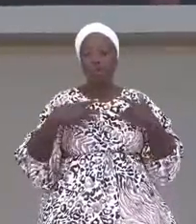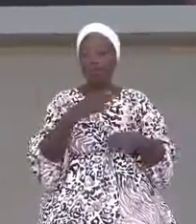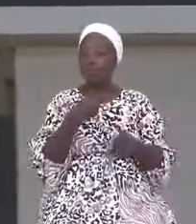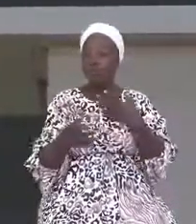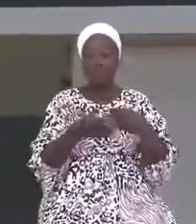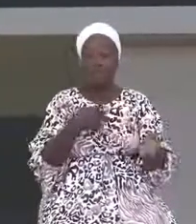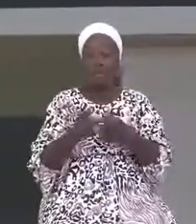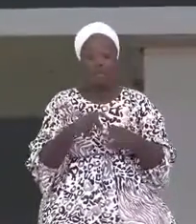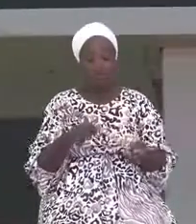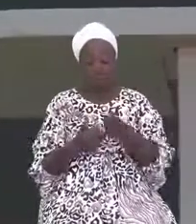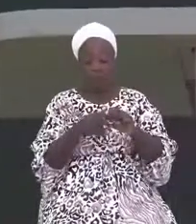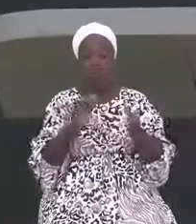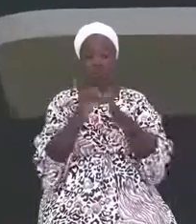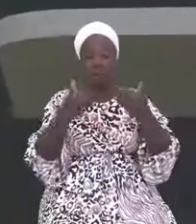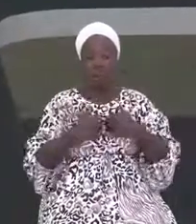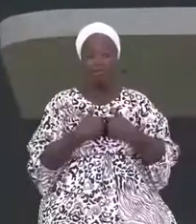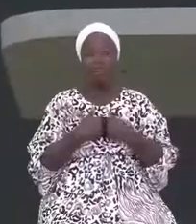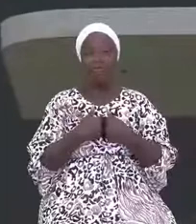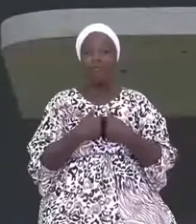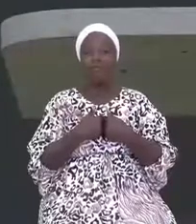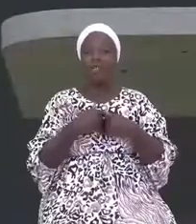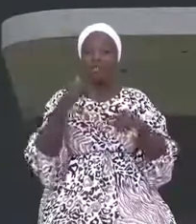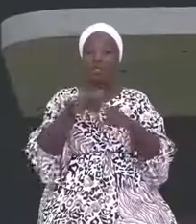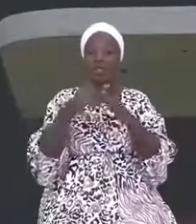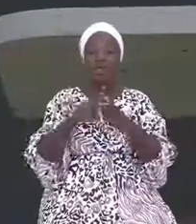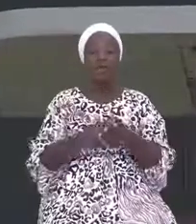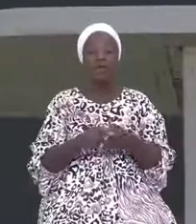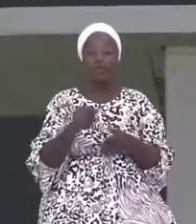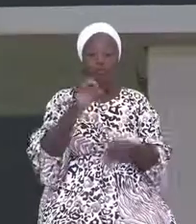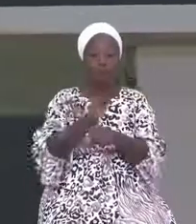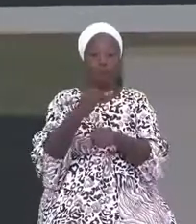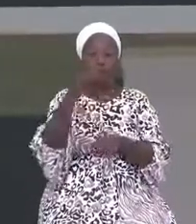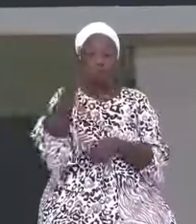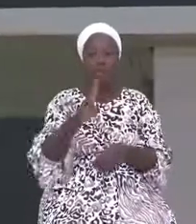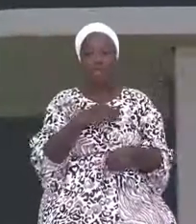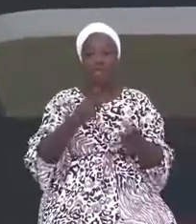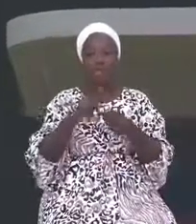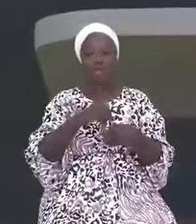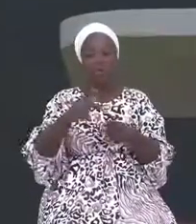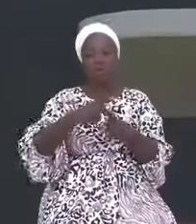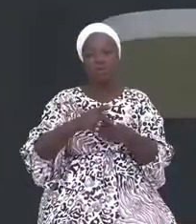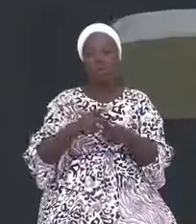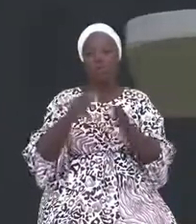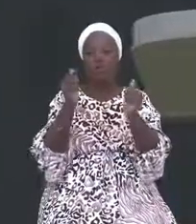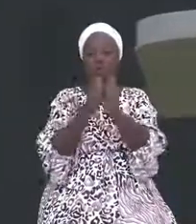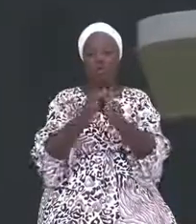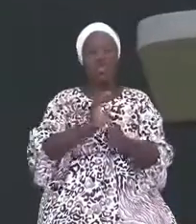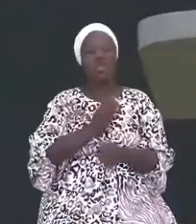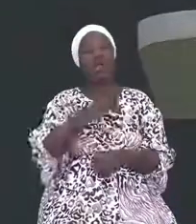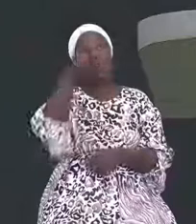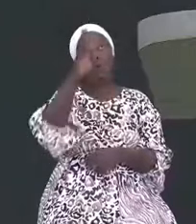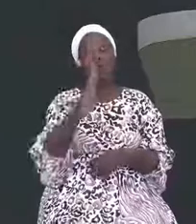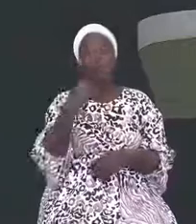et quels que soient les défis que tu as, que tu saches que dans le ministère, dans ta profession, avec notre Dieu qui